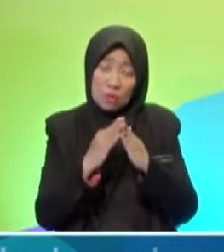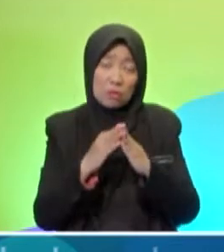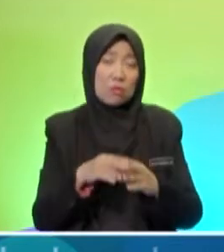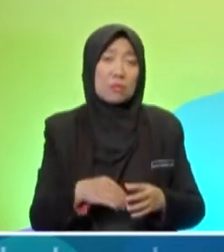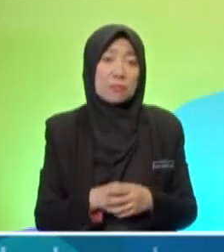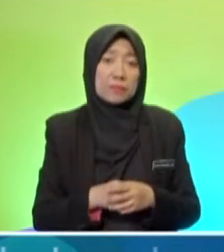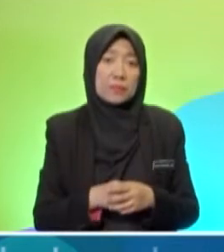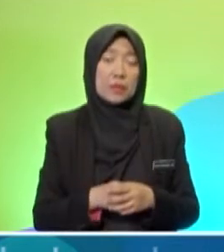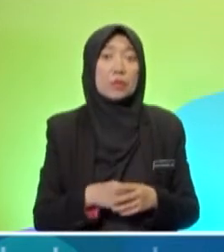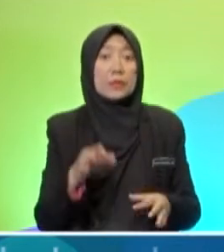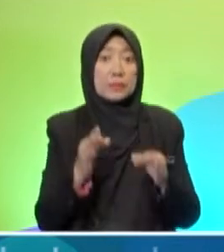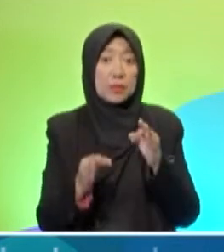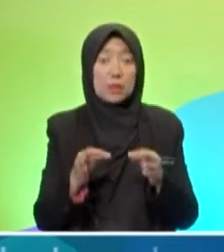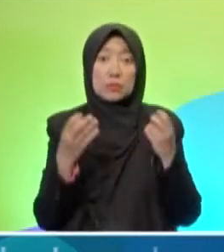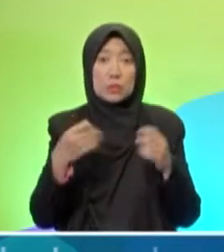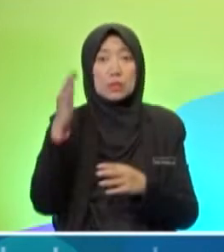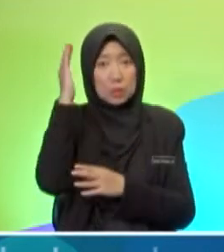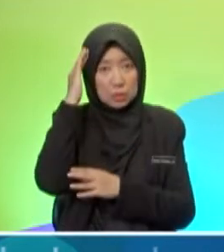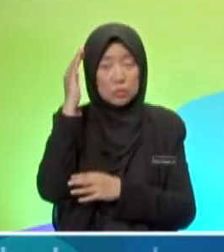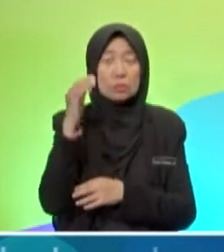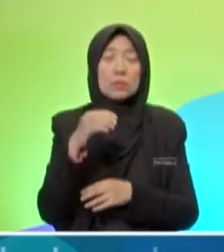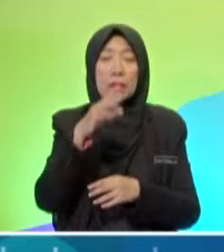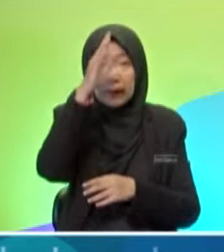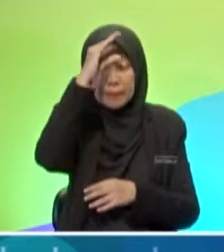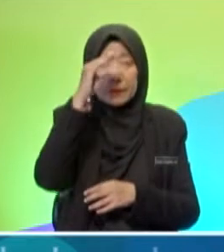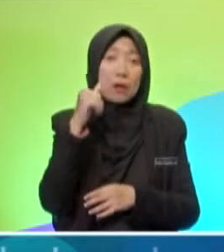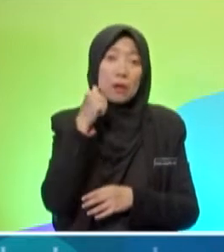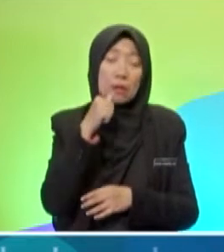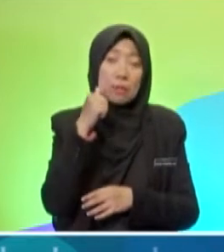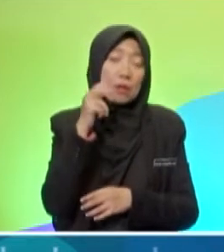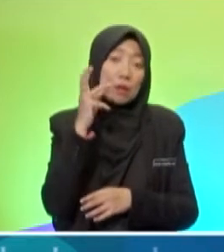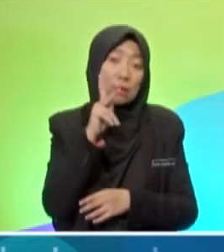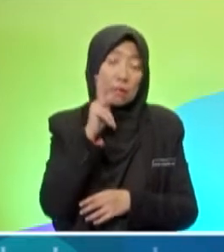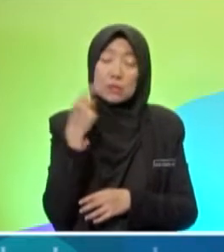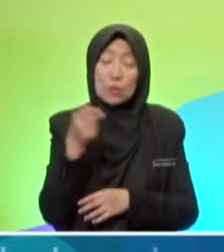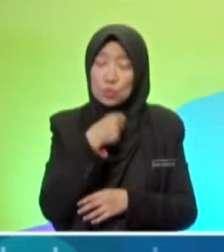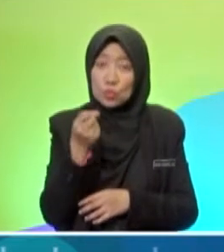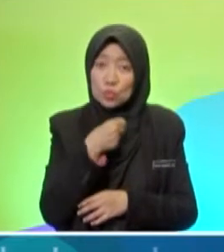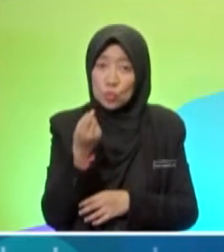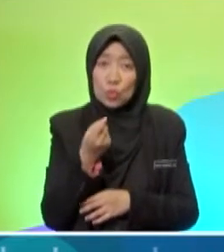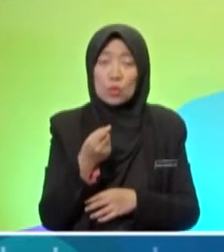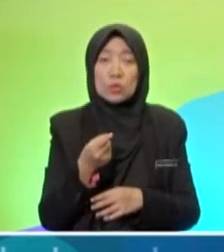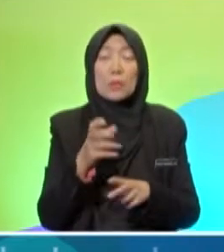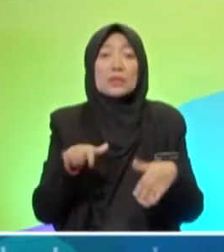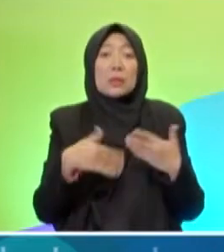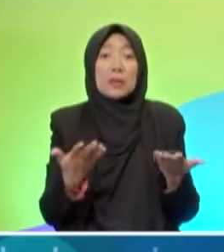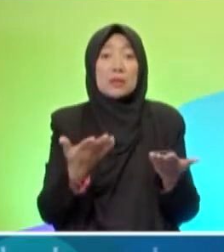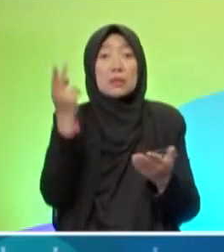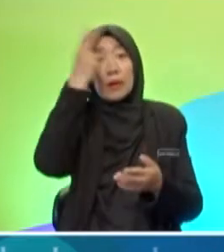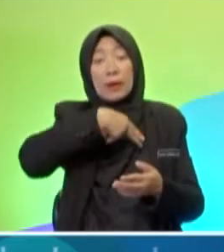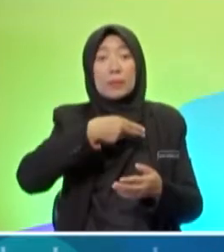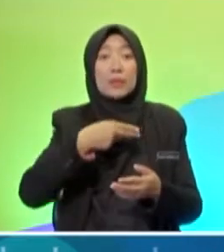saya mendata up di sebelahku bersemut Bagaimana cemen berhadapan dengan situasi Itu sini saya akan